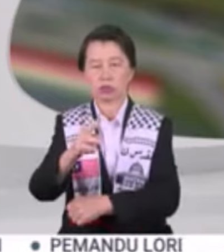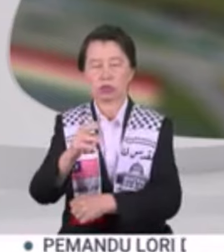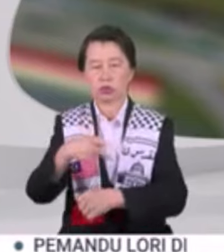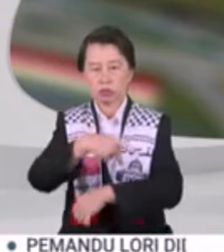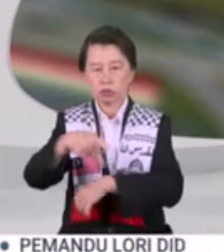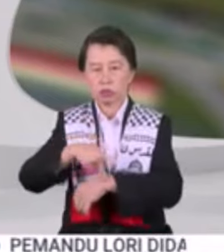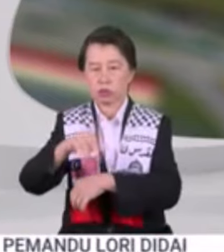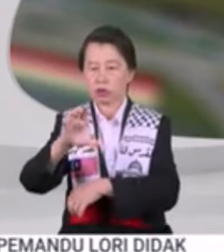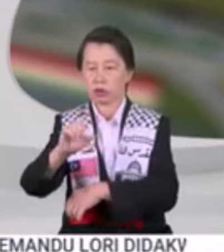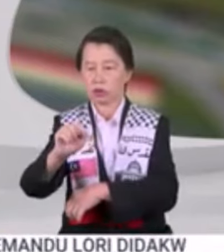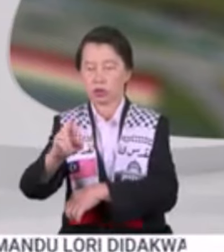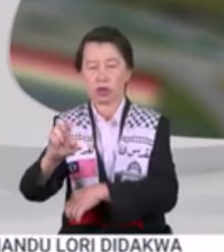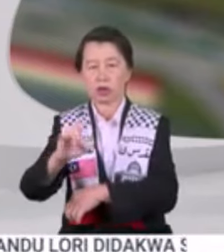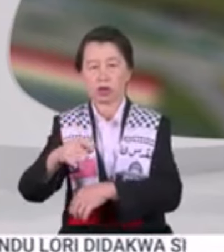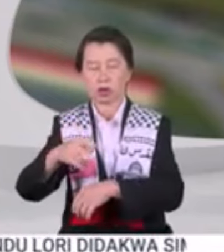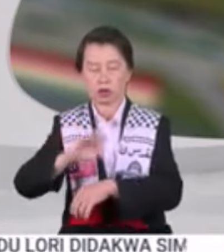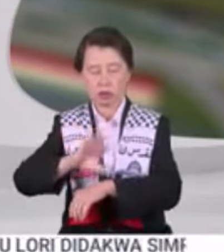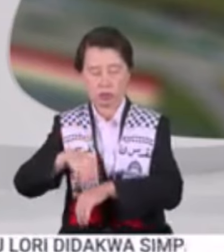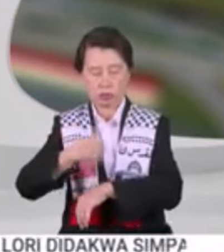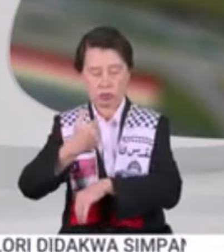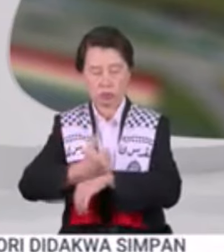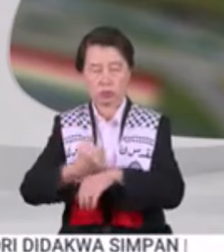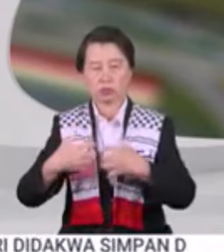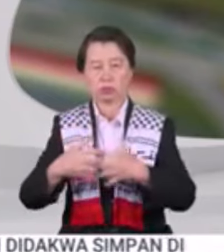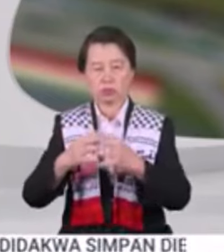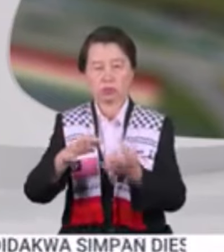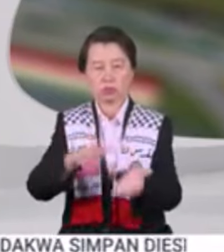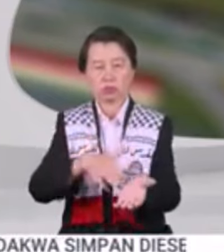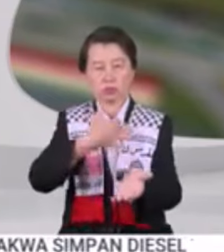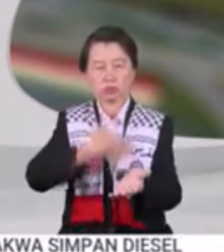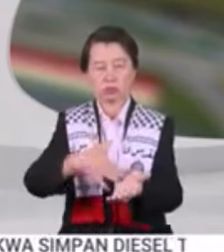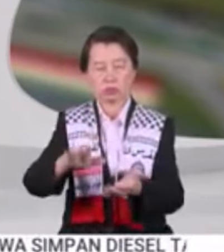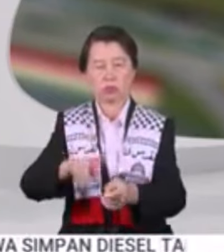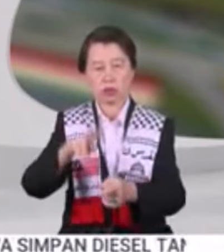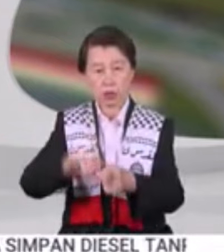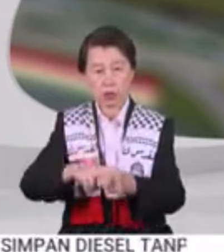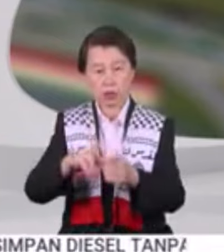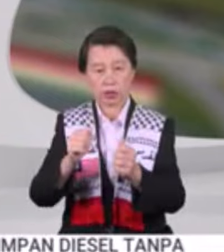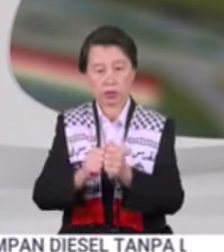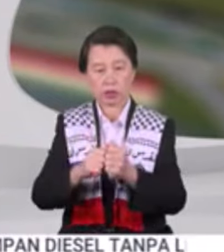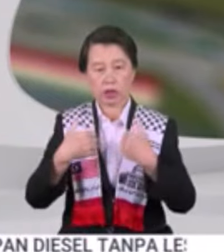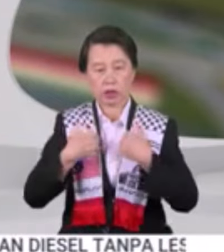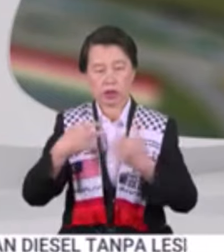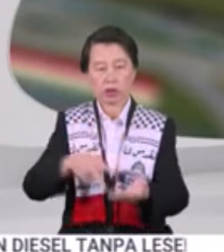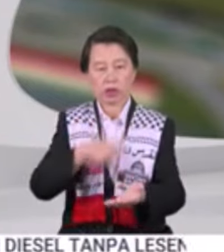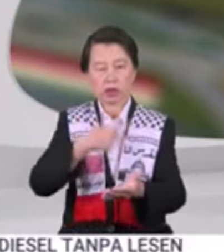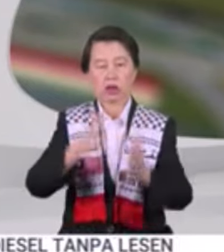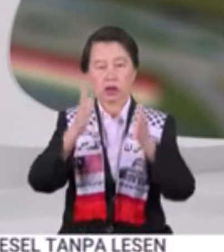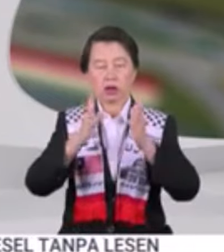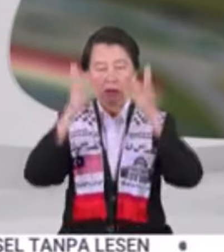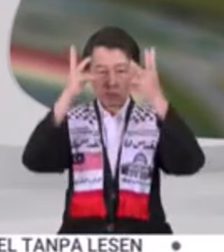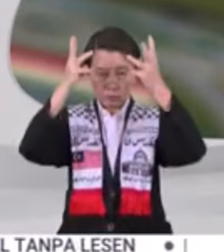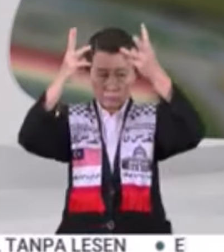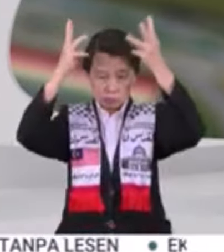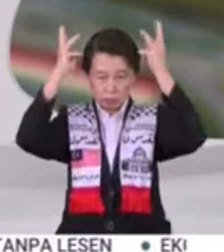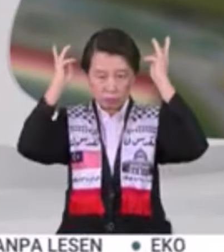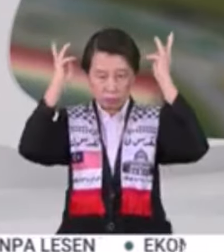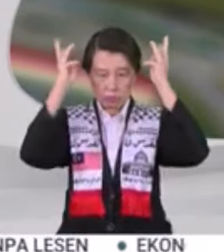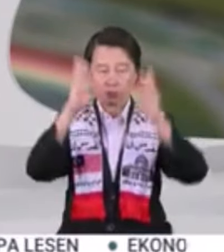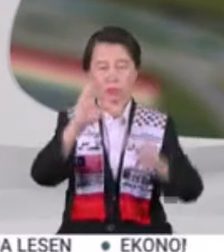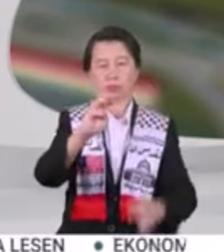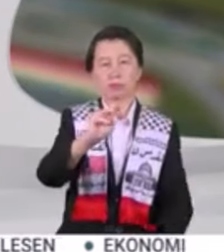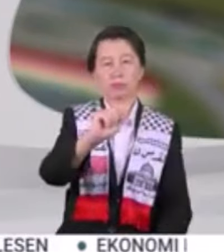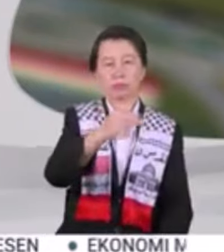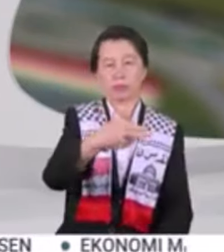Keri menubuhkan kumpulan tarian kebudayaan Judah Clans dengan mematabatkan tarian orang asli suku kaum